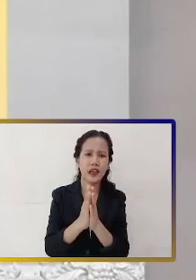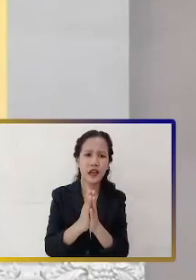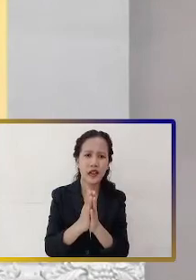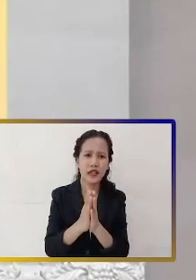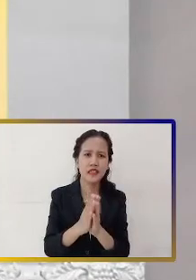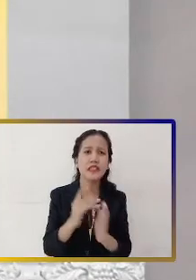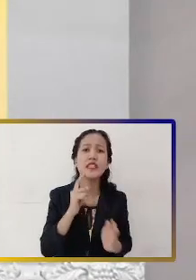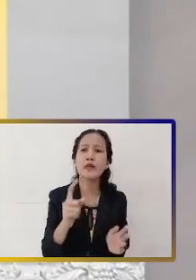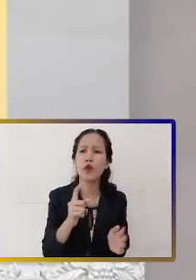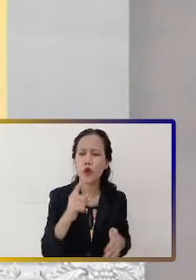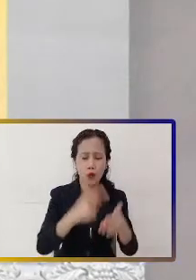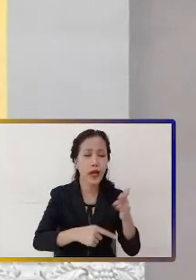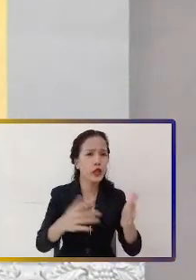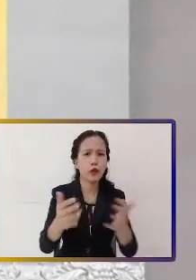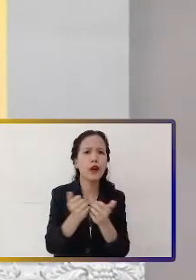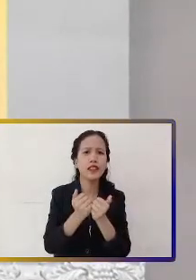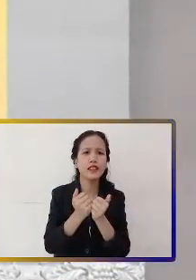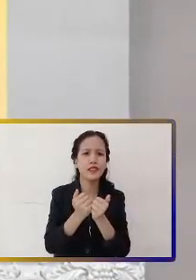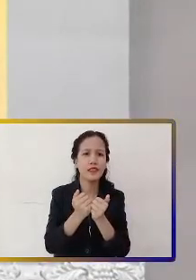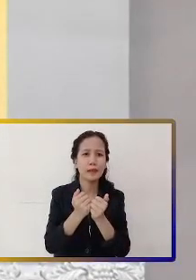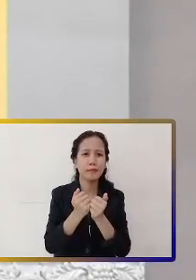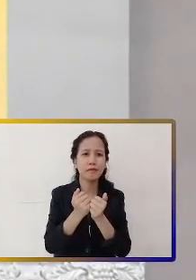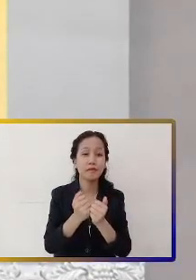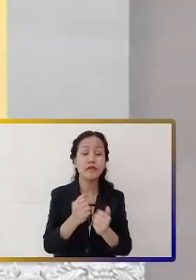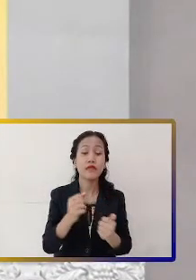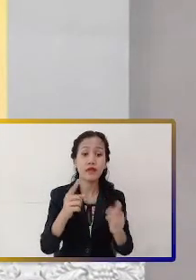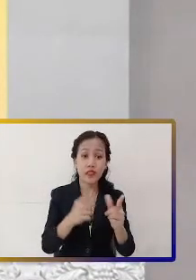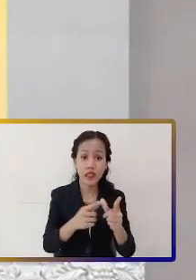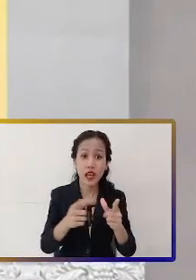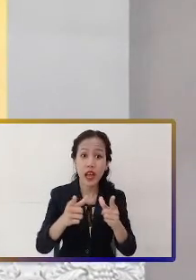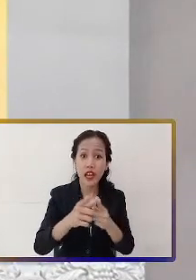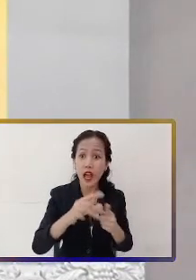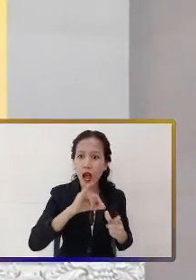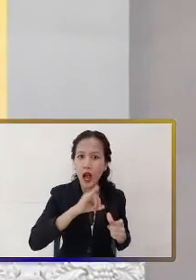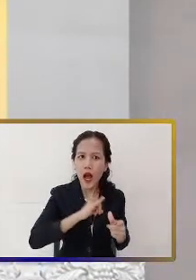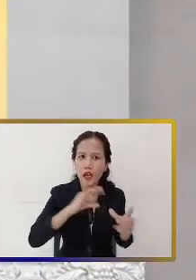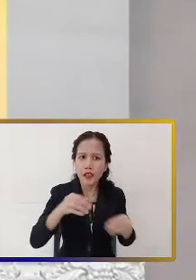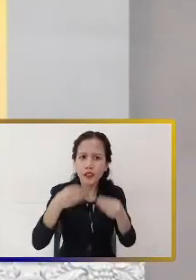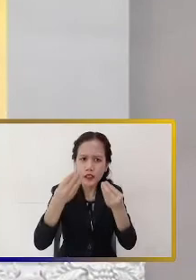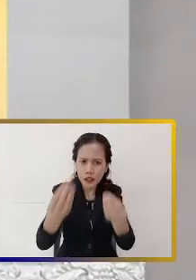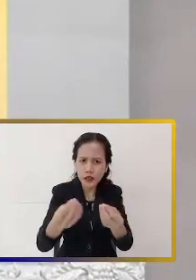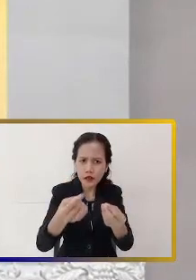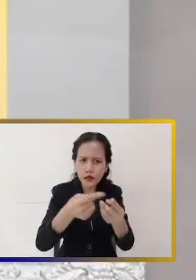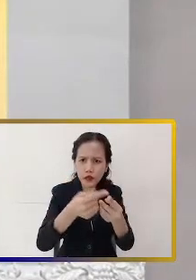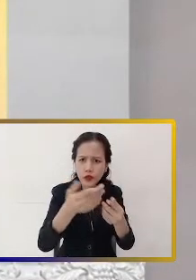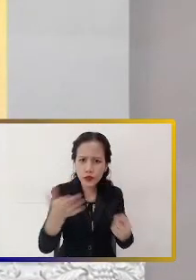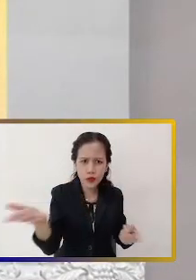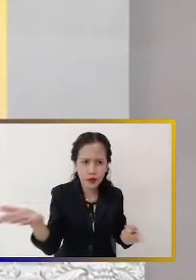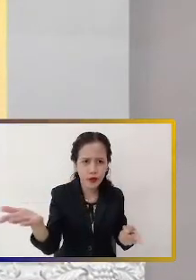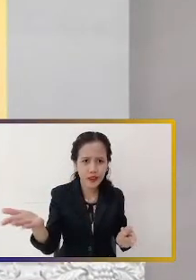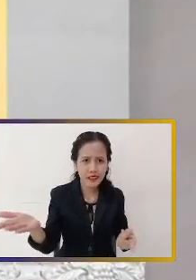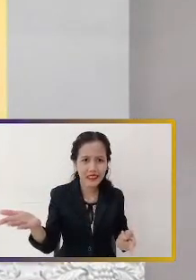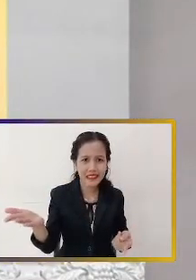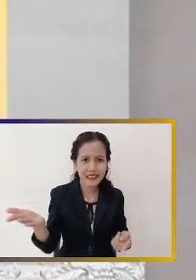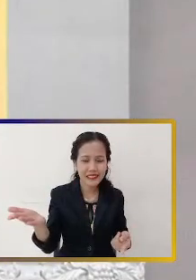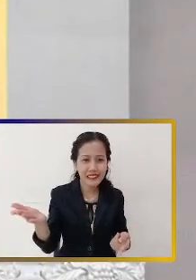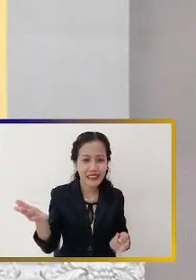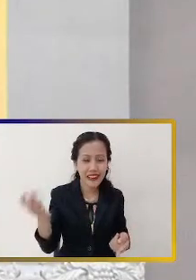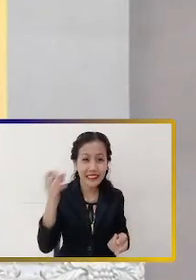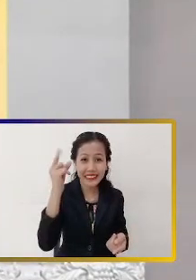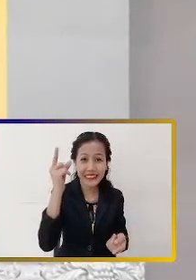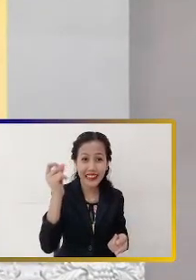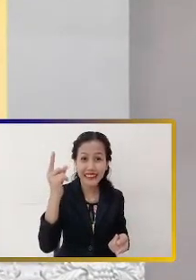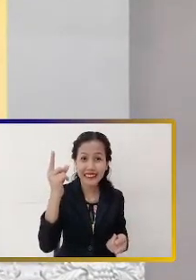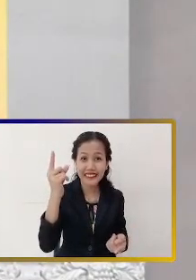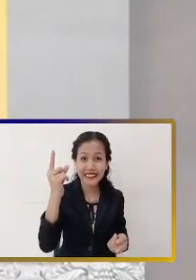want. Okay? Then, I shall give it to thee. I shall give it to you. Now, think about that.